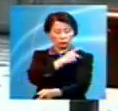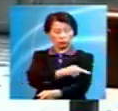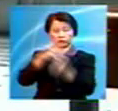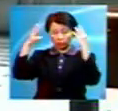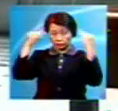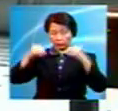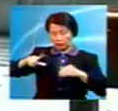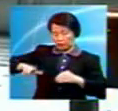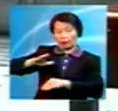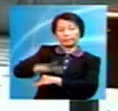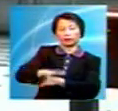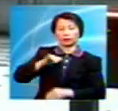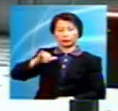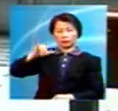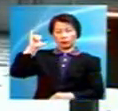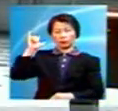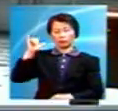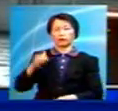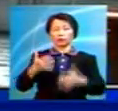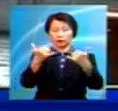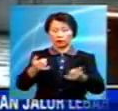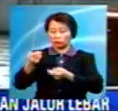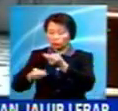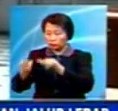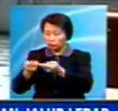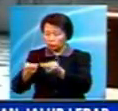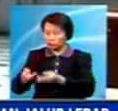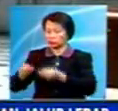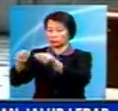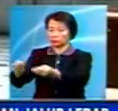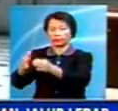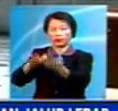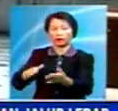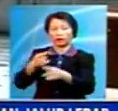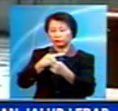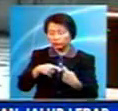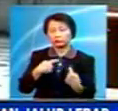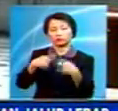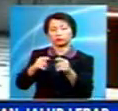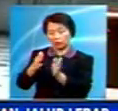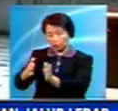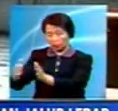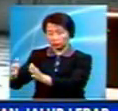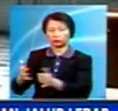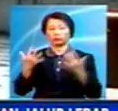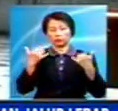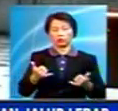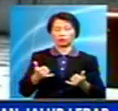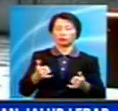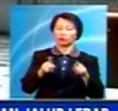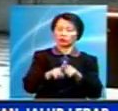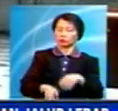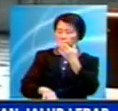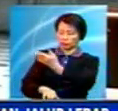Belanda lewat petang semalam. Dan ketika ini, urusan penyerahan mayat masih lagi diatur. Dalam perkembangan yang sama, beliau